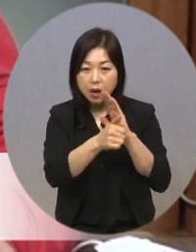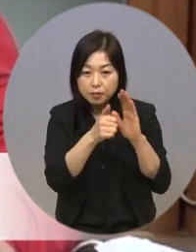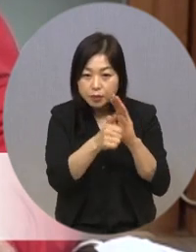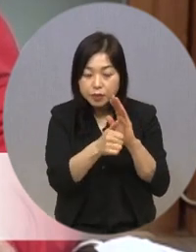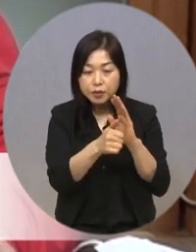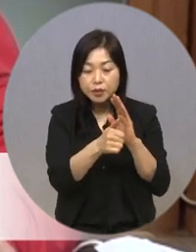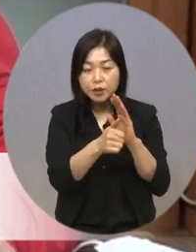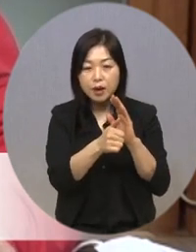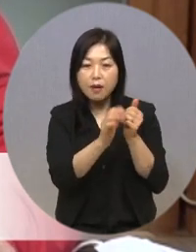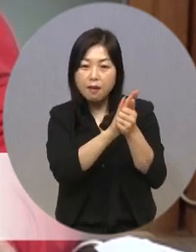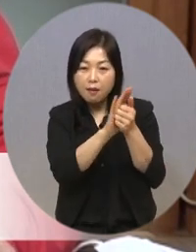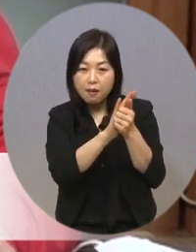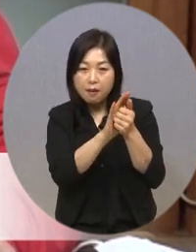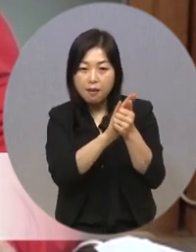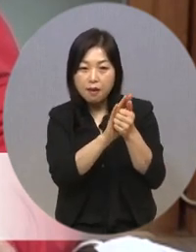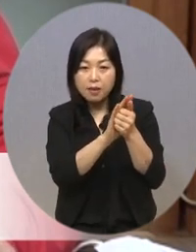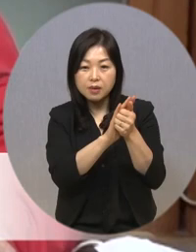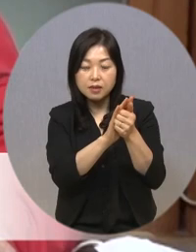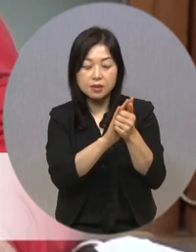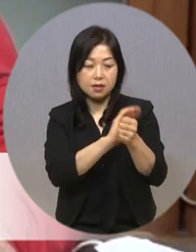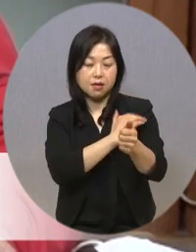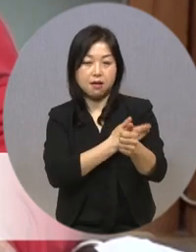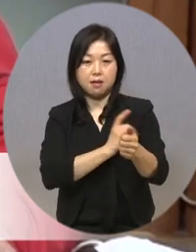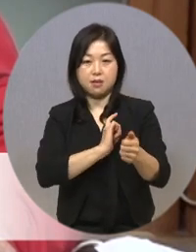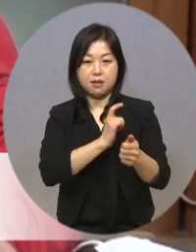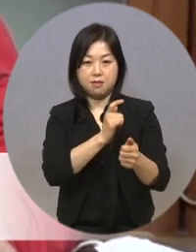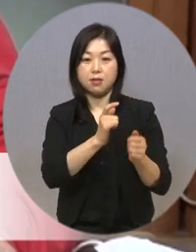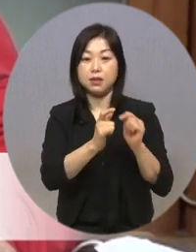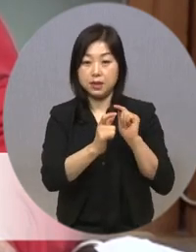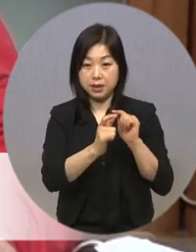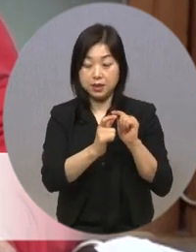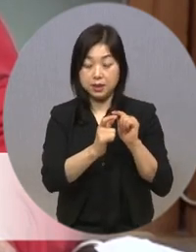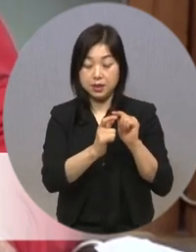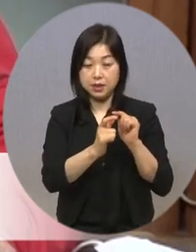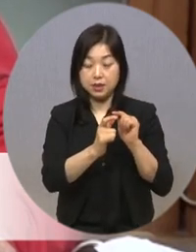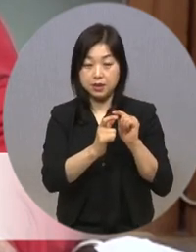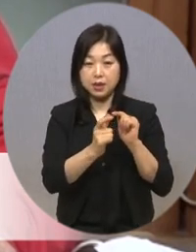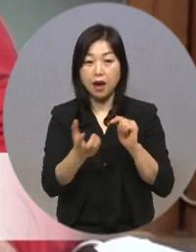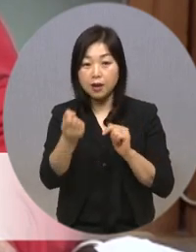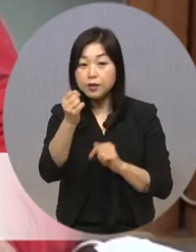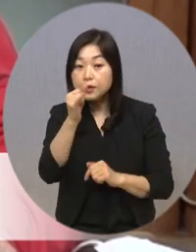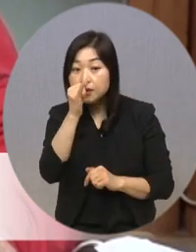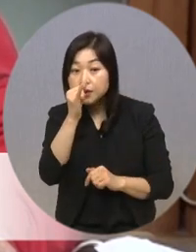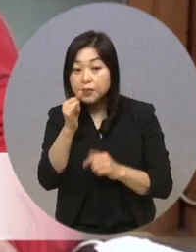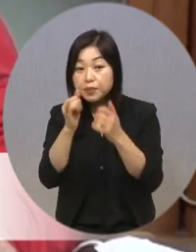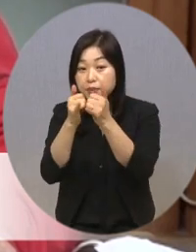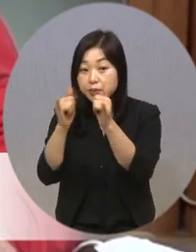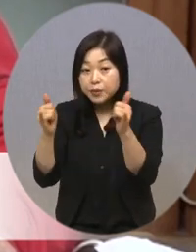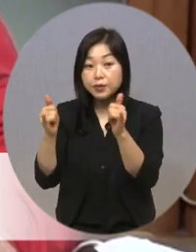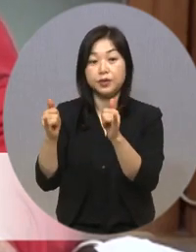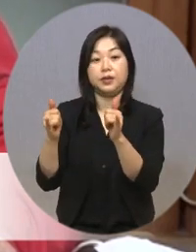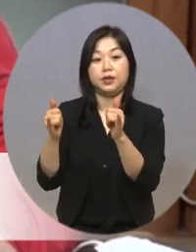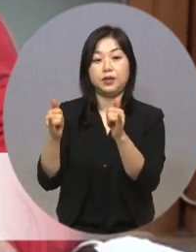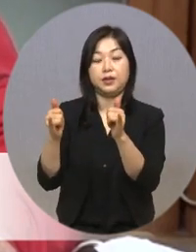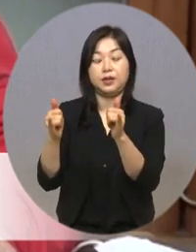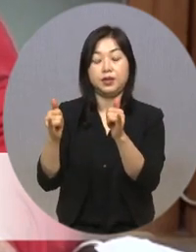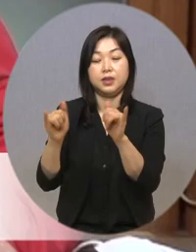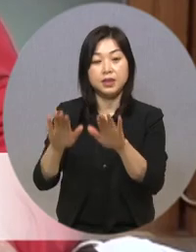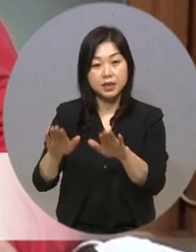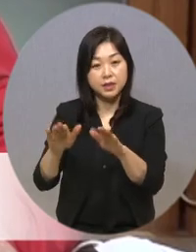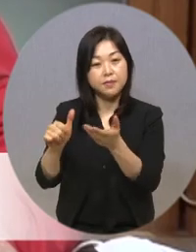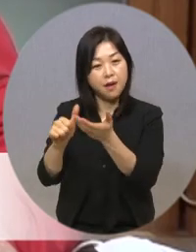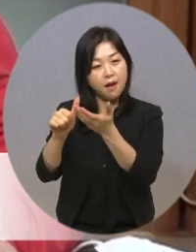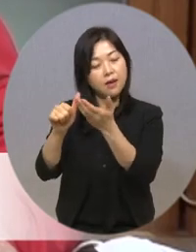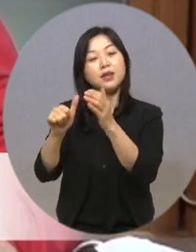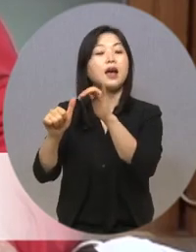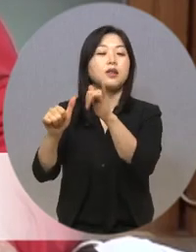진적이 우리들은 방문 요양사 자격증을 가지고 있는 분을 다섯 분을